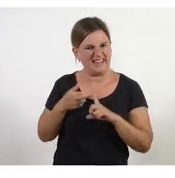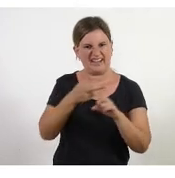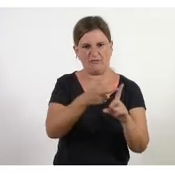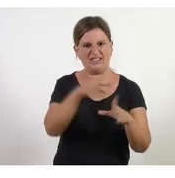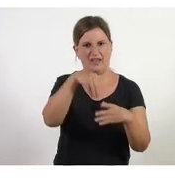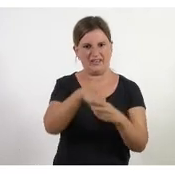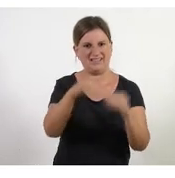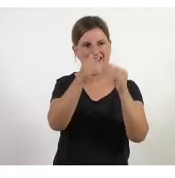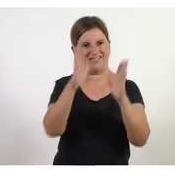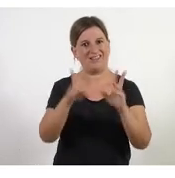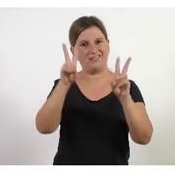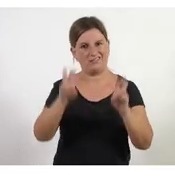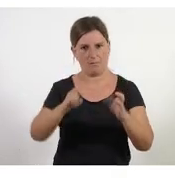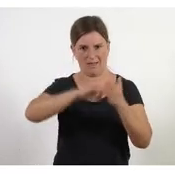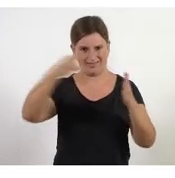de l'entitat.